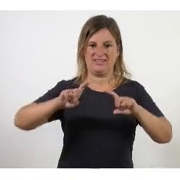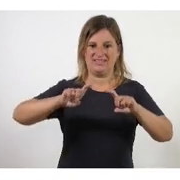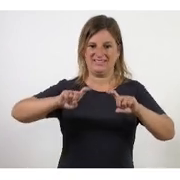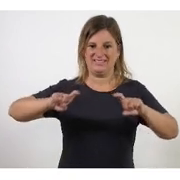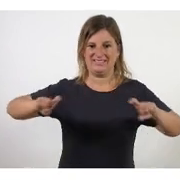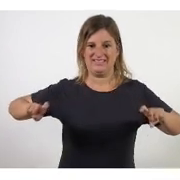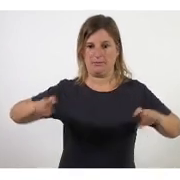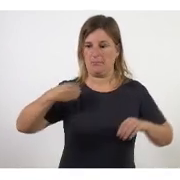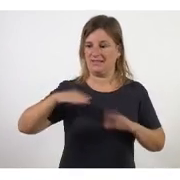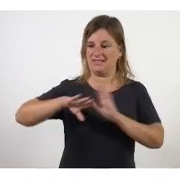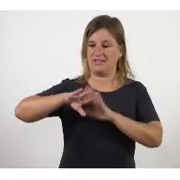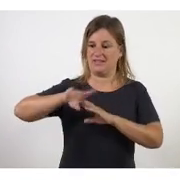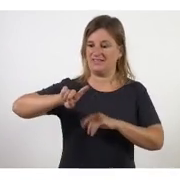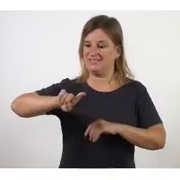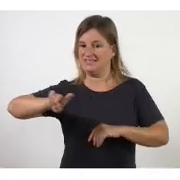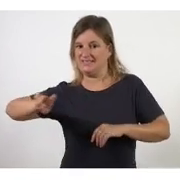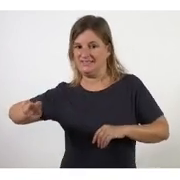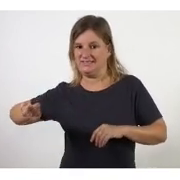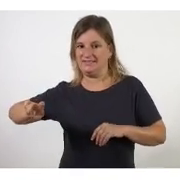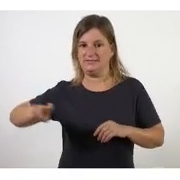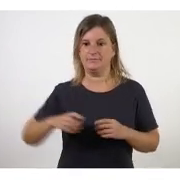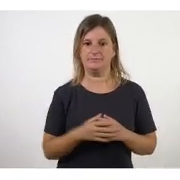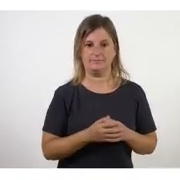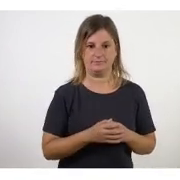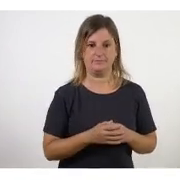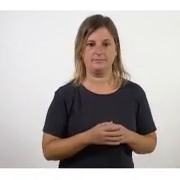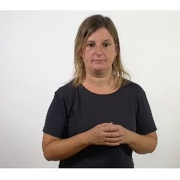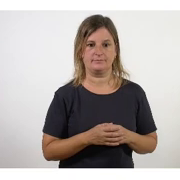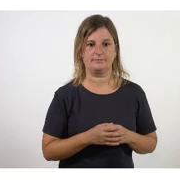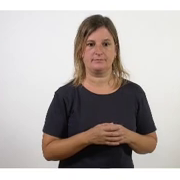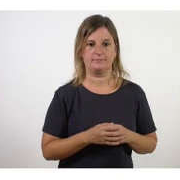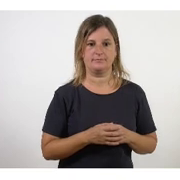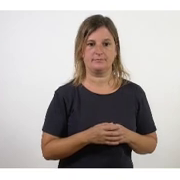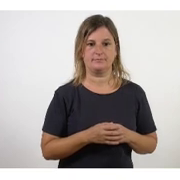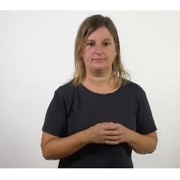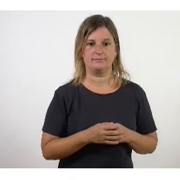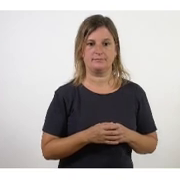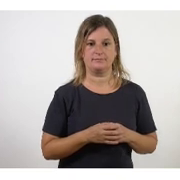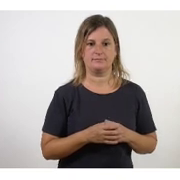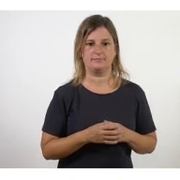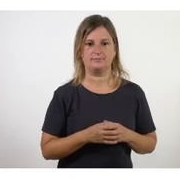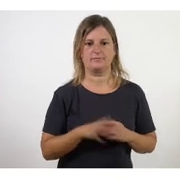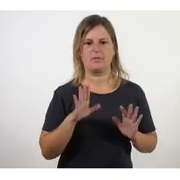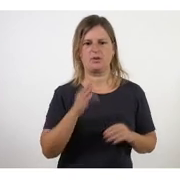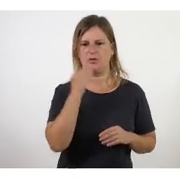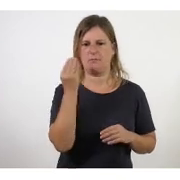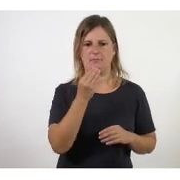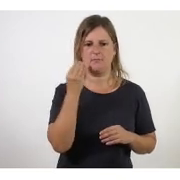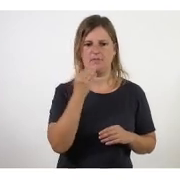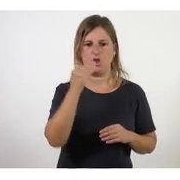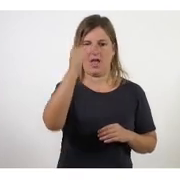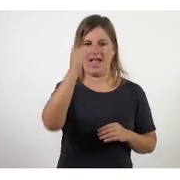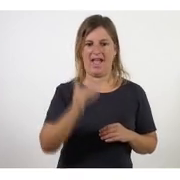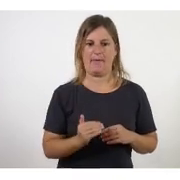la fletxeta que teniu a la part dreta, aquesta d'aquí, podria fer-ho per aquí, però jo el més còmode és a la part